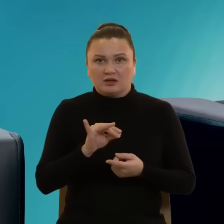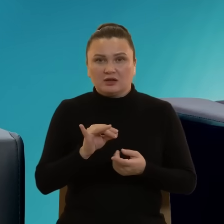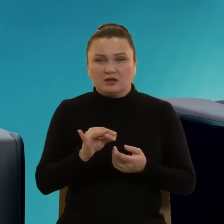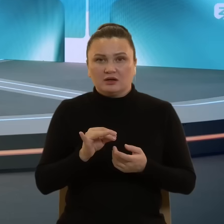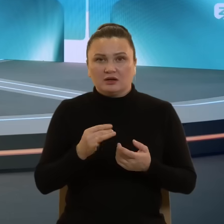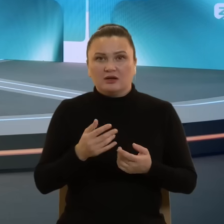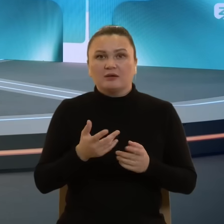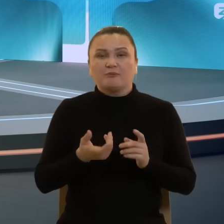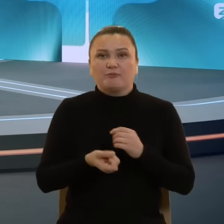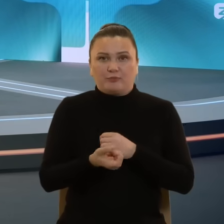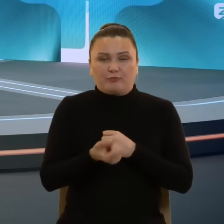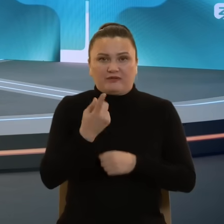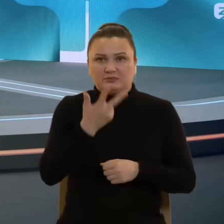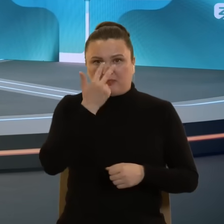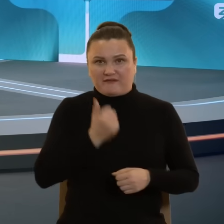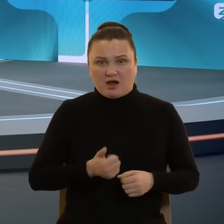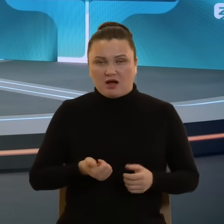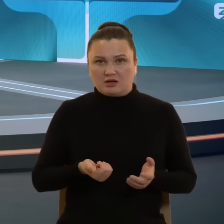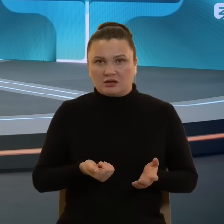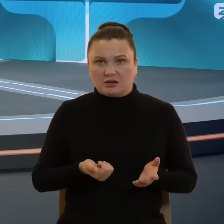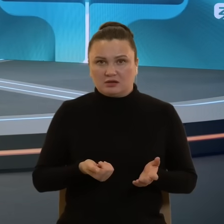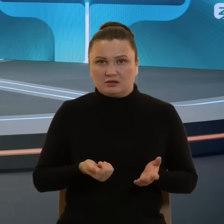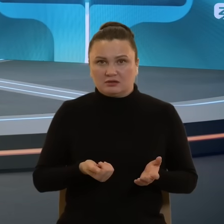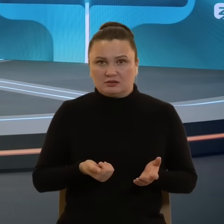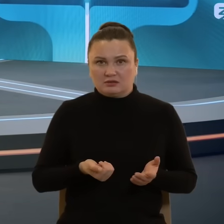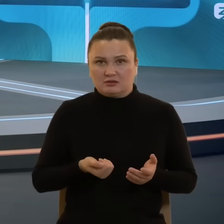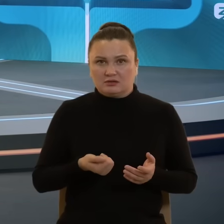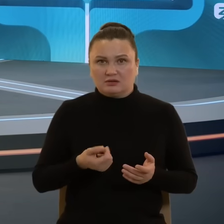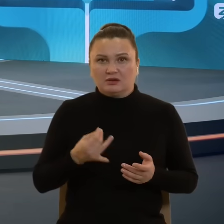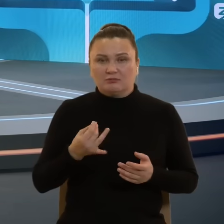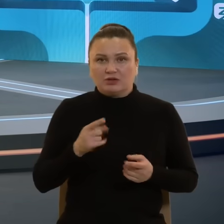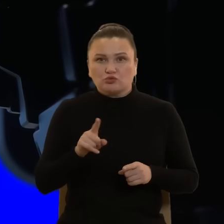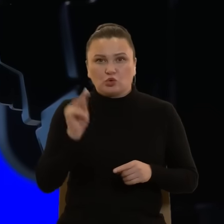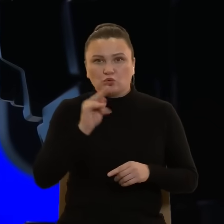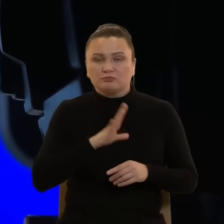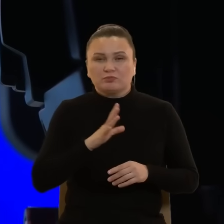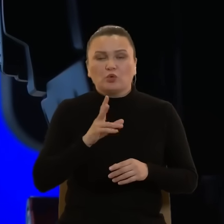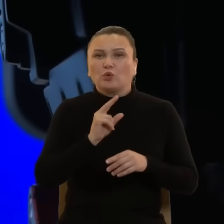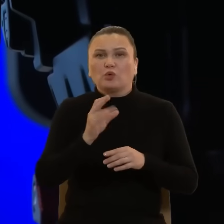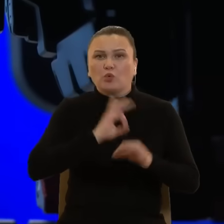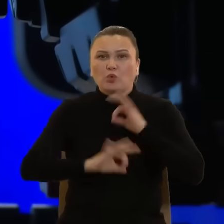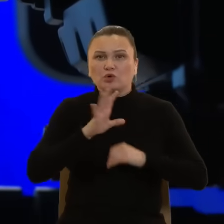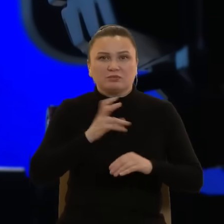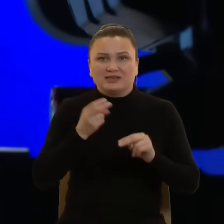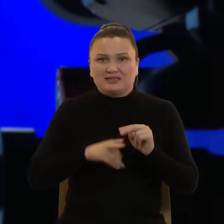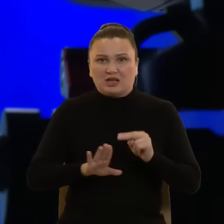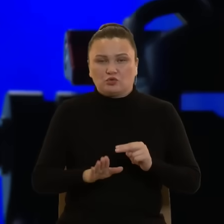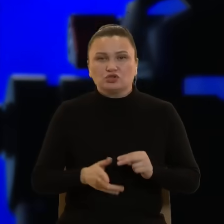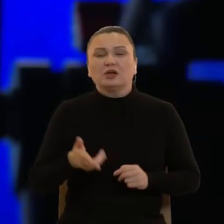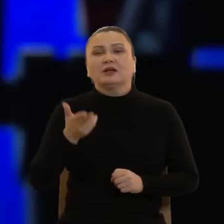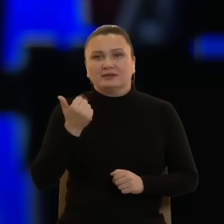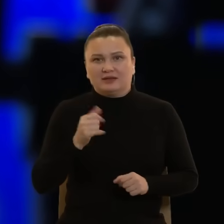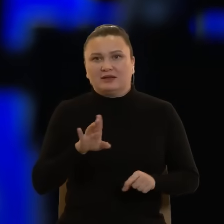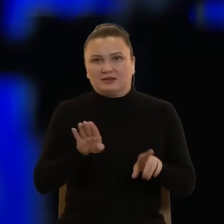эту резистентность, потому что курс был не закончен. Ну, такое возможно, безусловно. То есть действительно есть такие феномены, что микроорганизмы